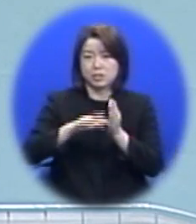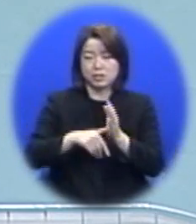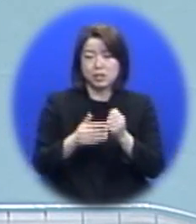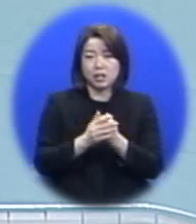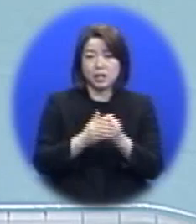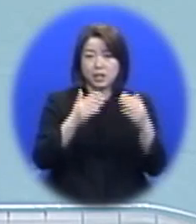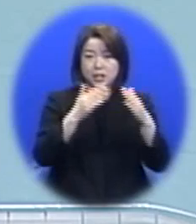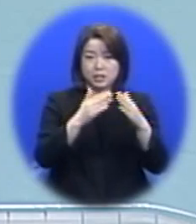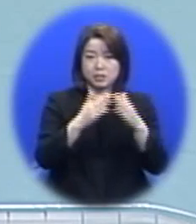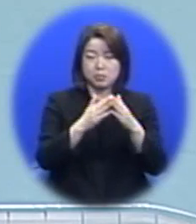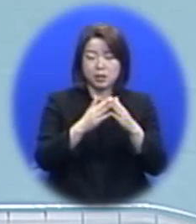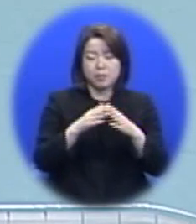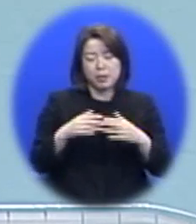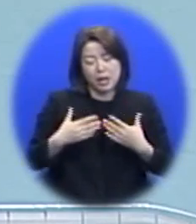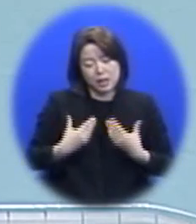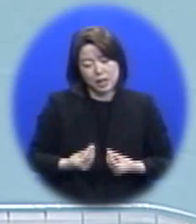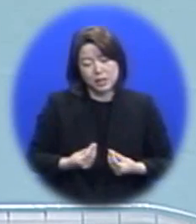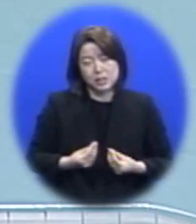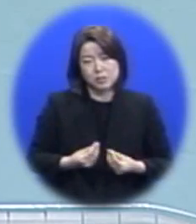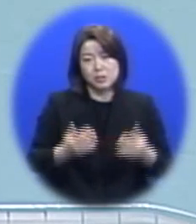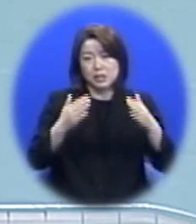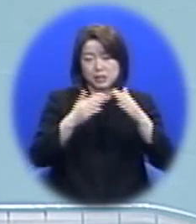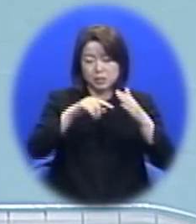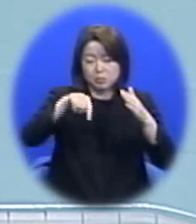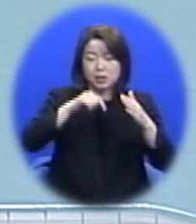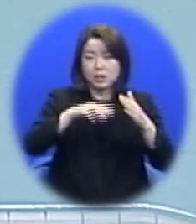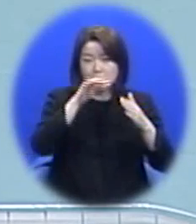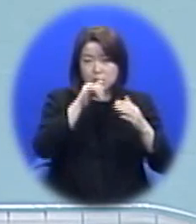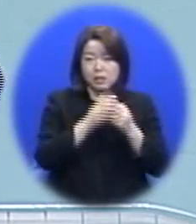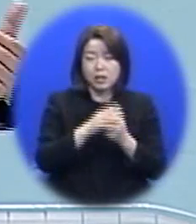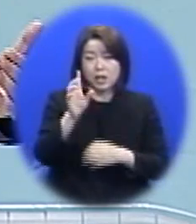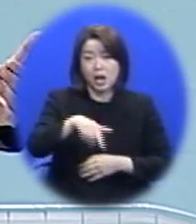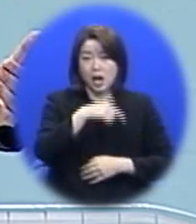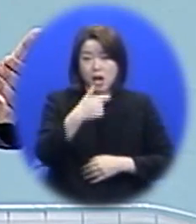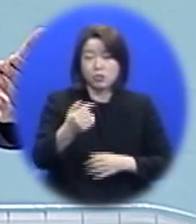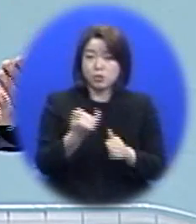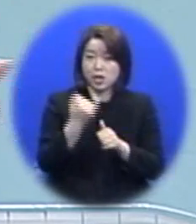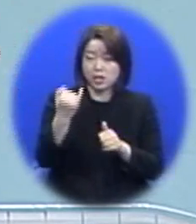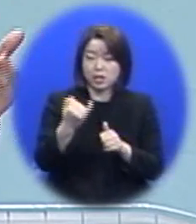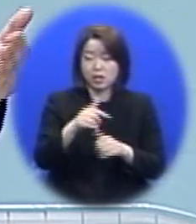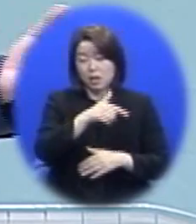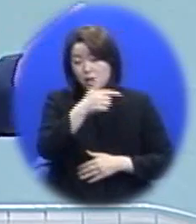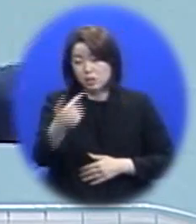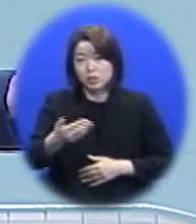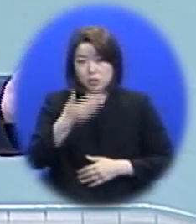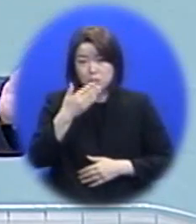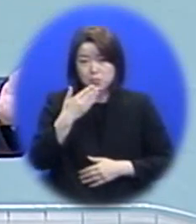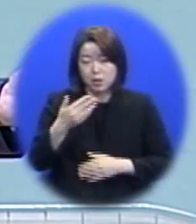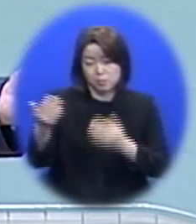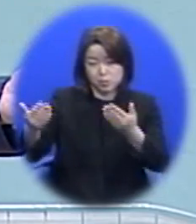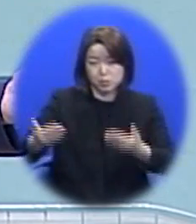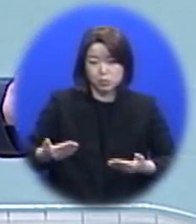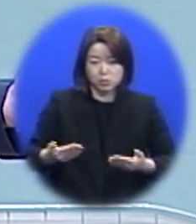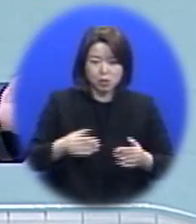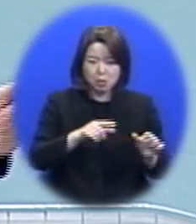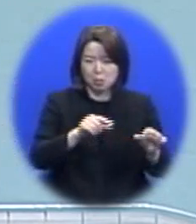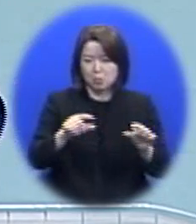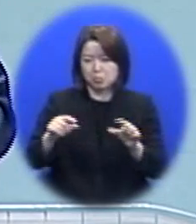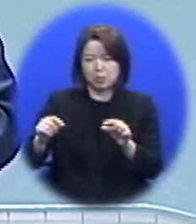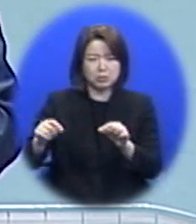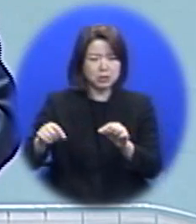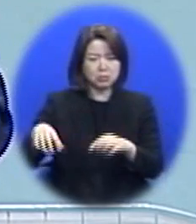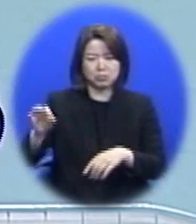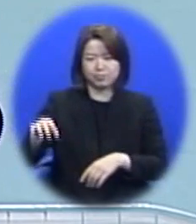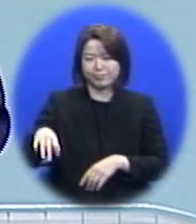집에 낙심하여 있는데 하루는 아내가 저녁을 이렇게 차렸는데 반찬이 너무 부실한 거.